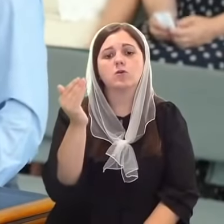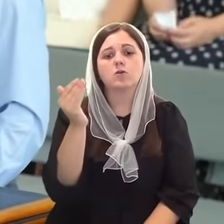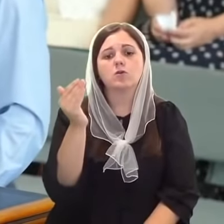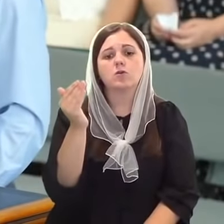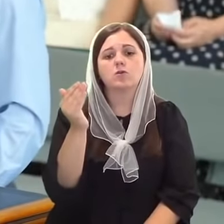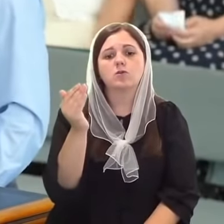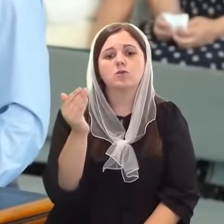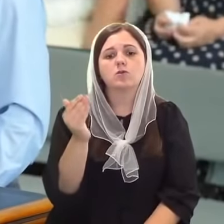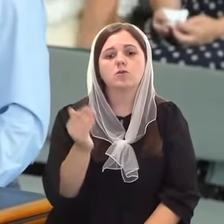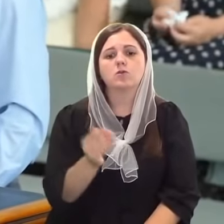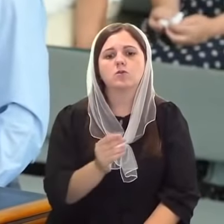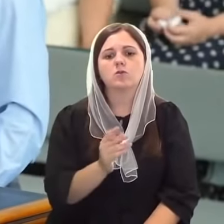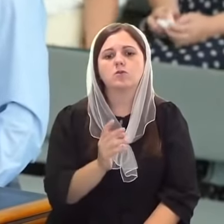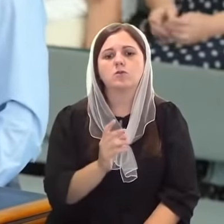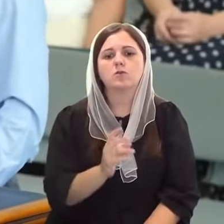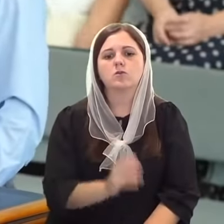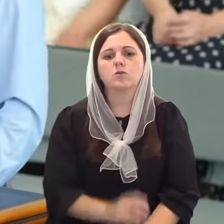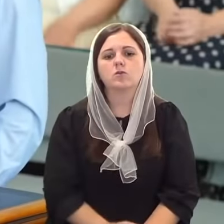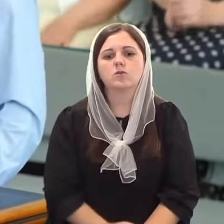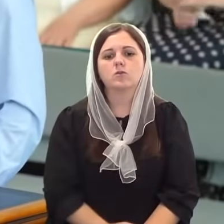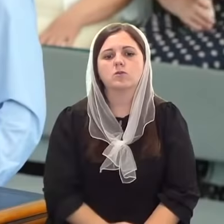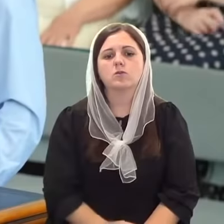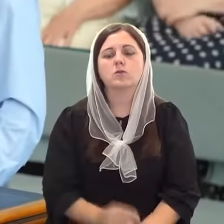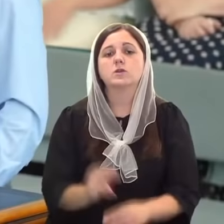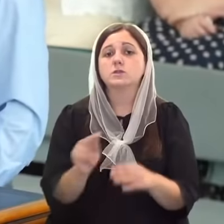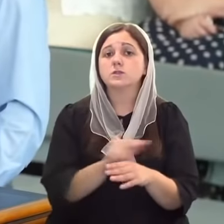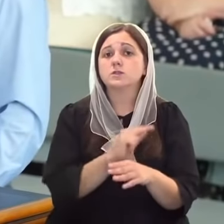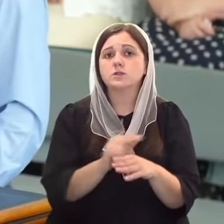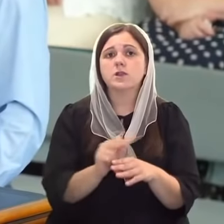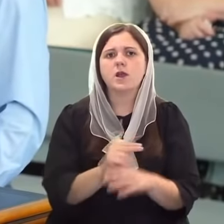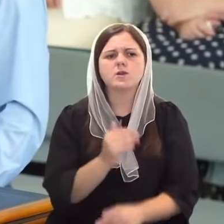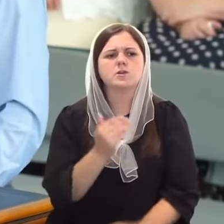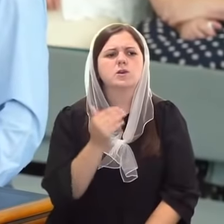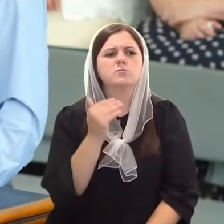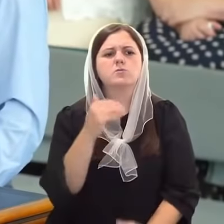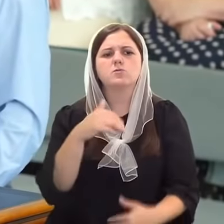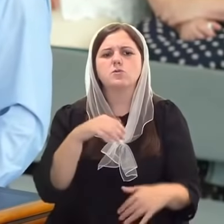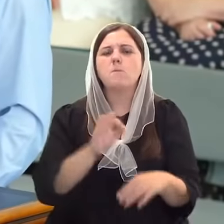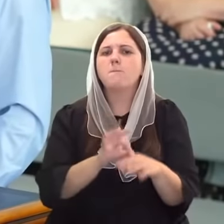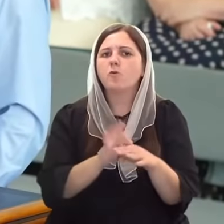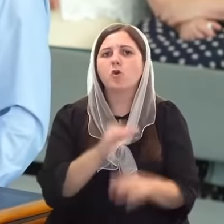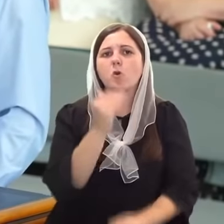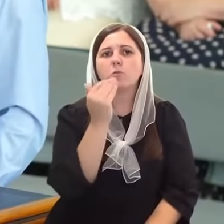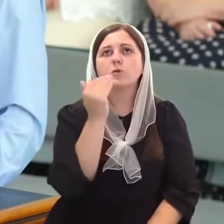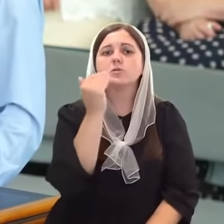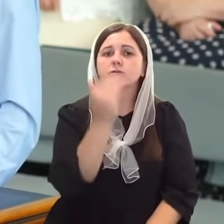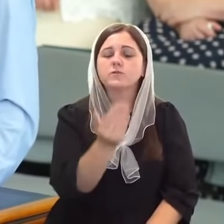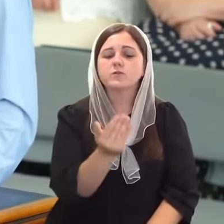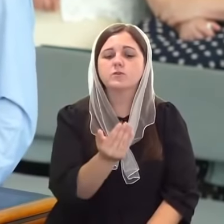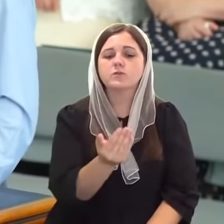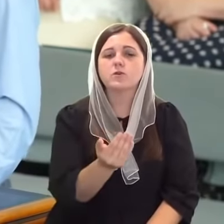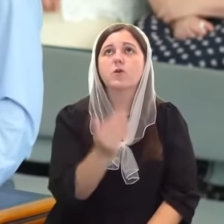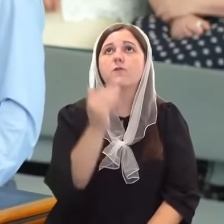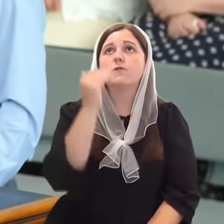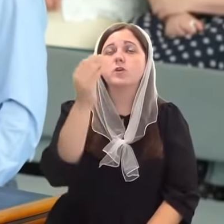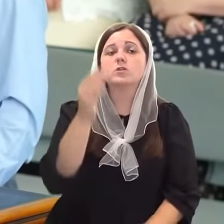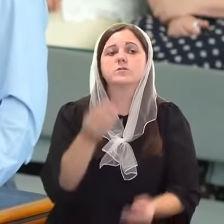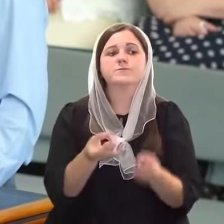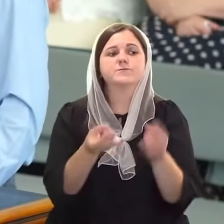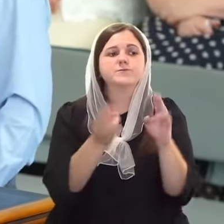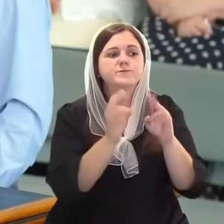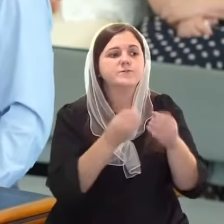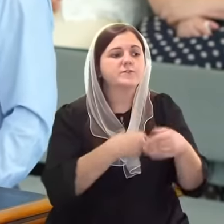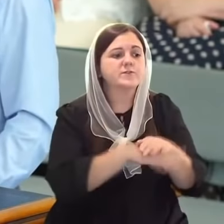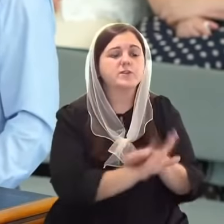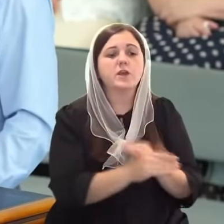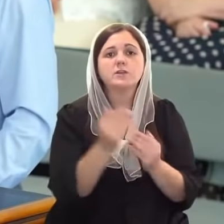все беззакония твои, исцеляет недуги твои. Он избавляет от могилы жизнь твою,